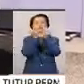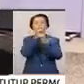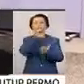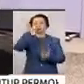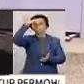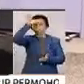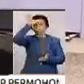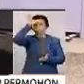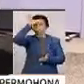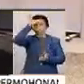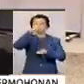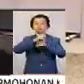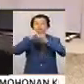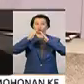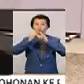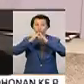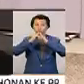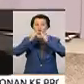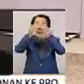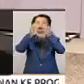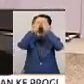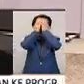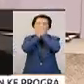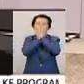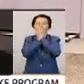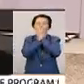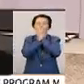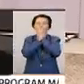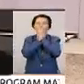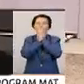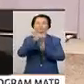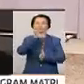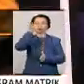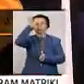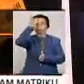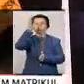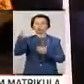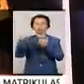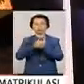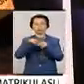Ayah mak dia, ayah baik ni.